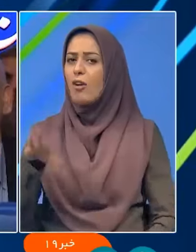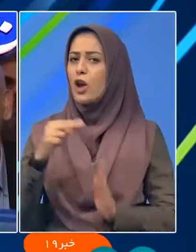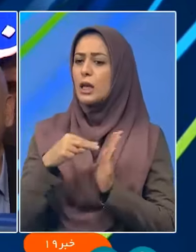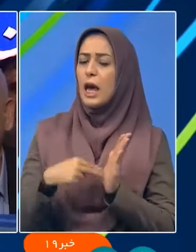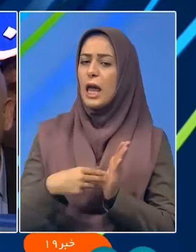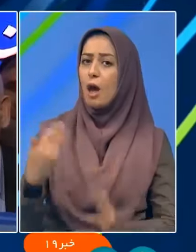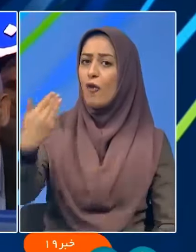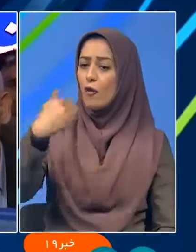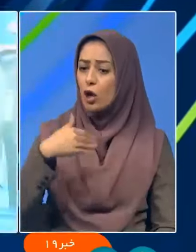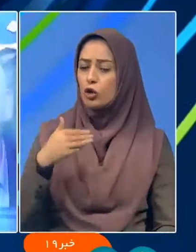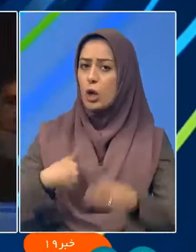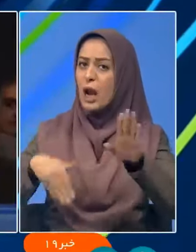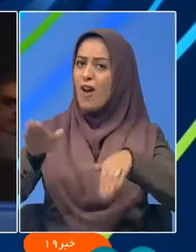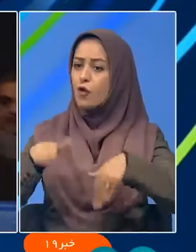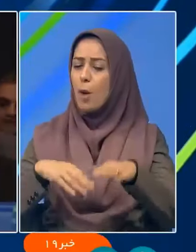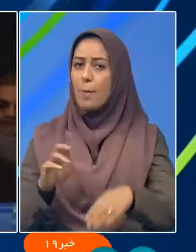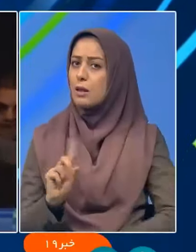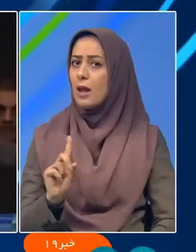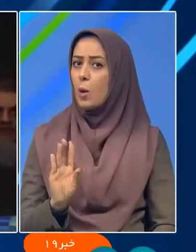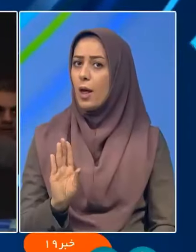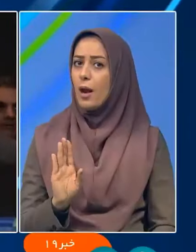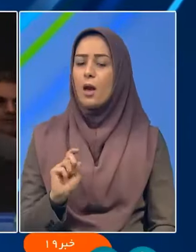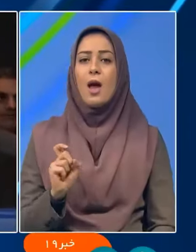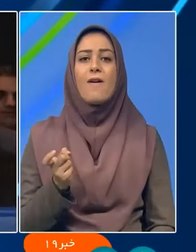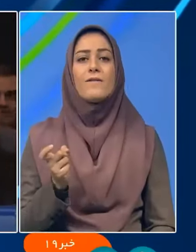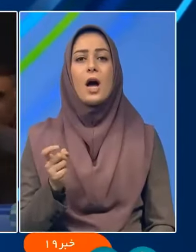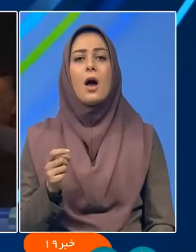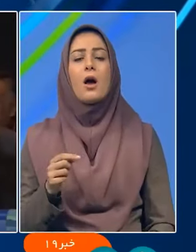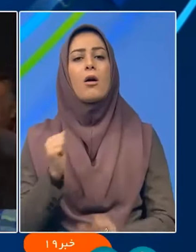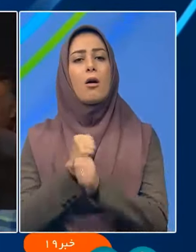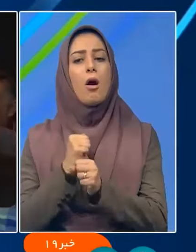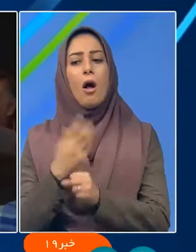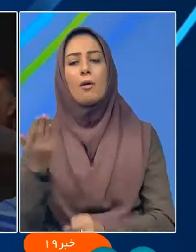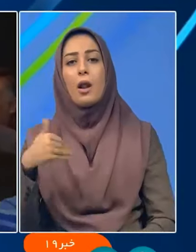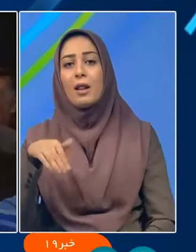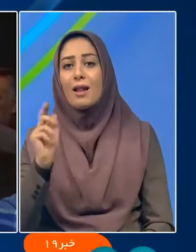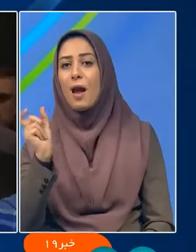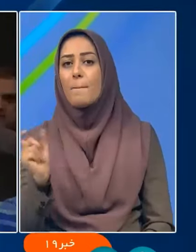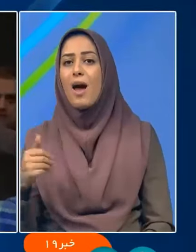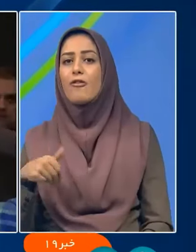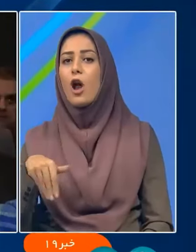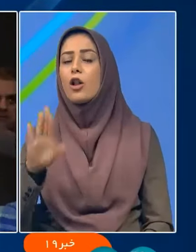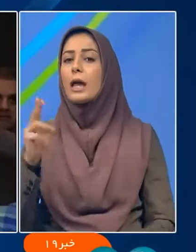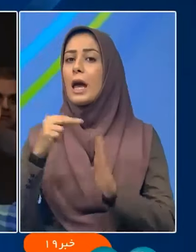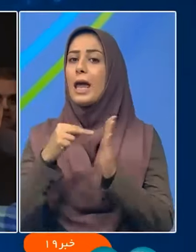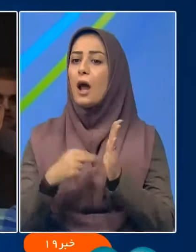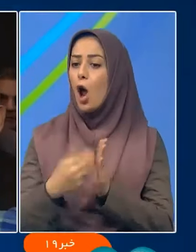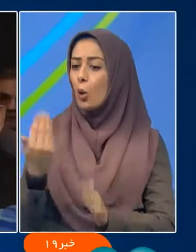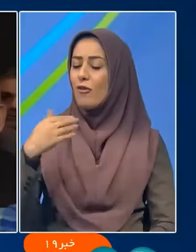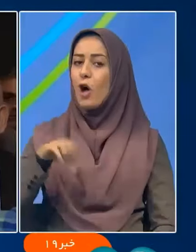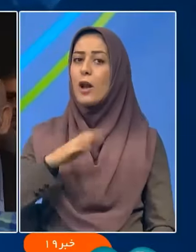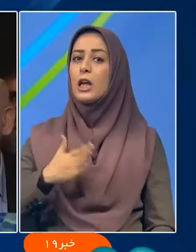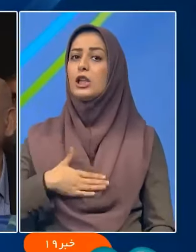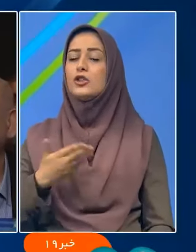هستن رفت آمدهای مکرر است. موضوع بعدی هم قوانین و مقررات مربوط به اشتغال اونها در داخل هست برای کارفرمایان